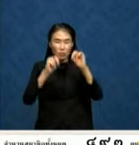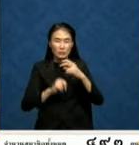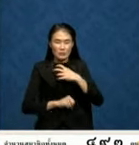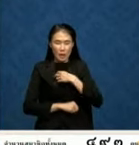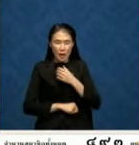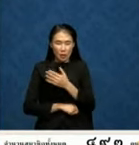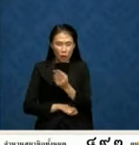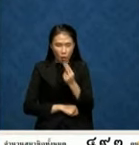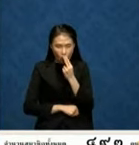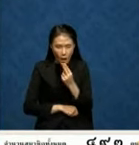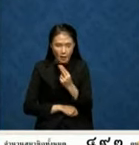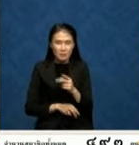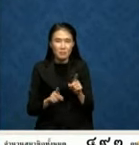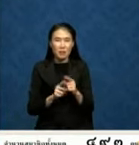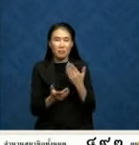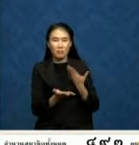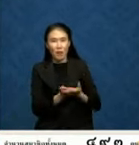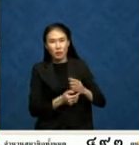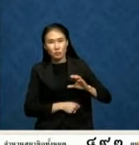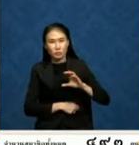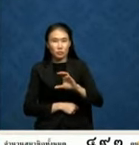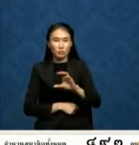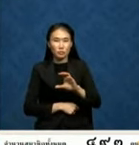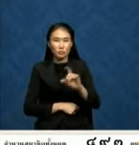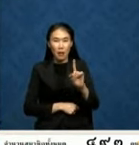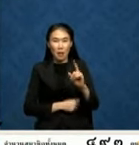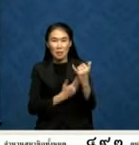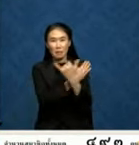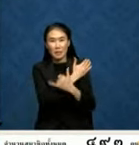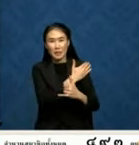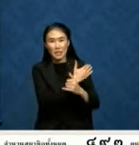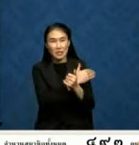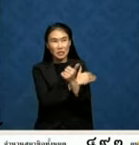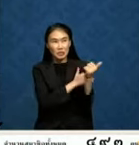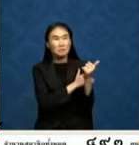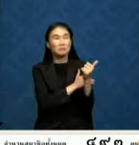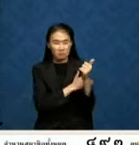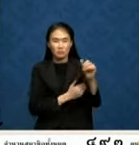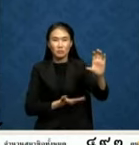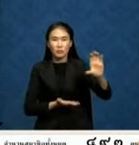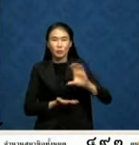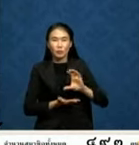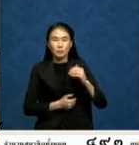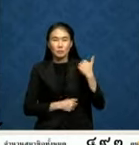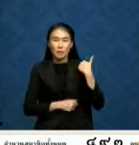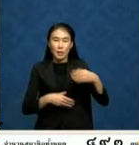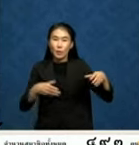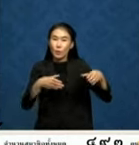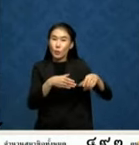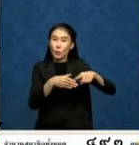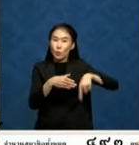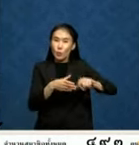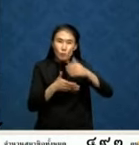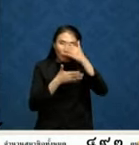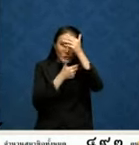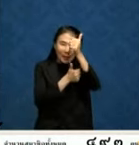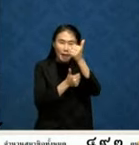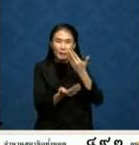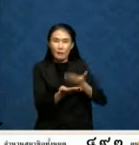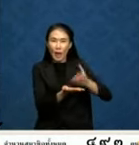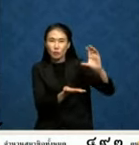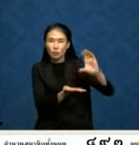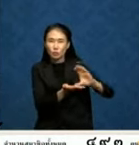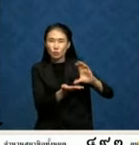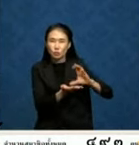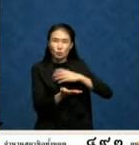ช้ในการดึงดูดการลงทุนนะครับจากต่างประเทศด้วยเช่นกันนะครับซึ่งก็มีกลุ่มผู้ลงทุนที่มีความส